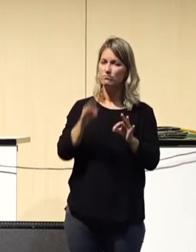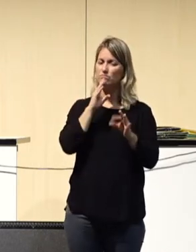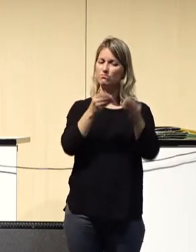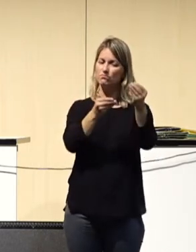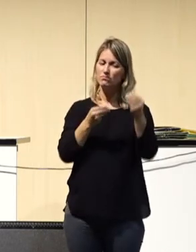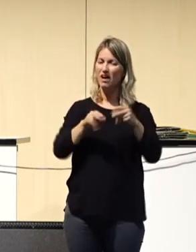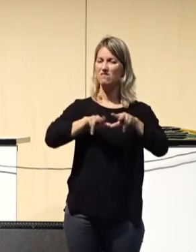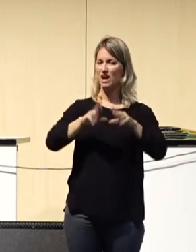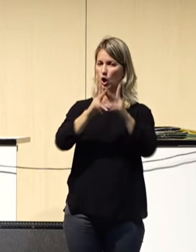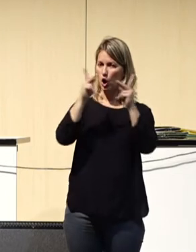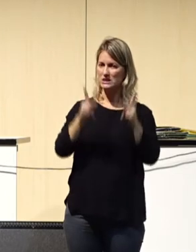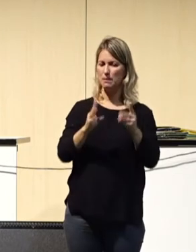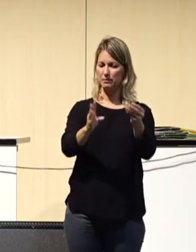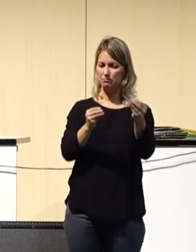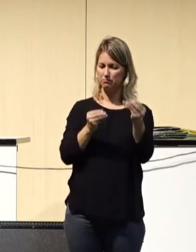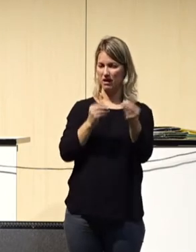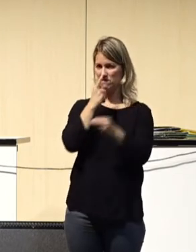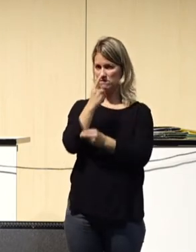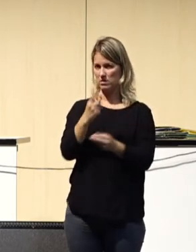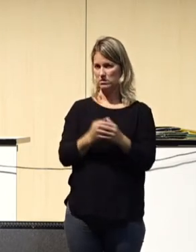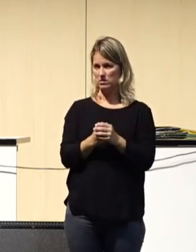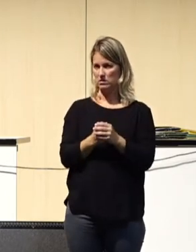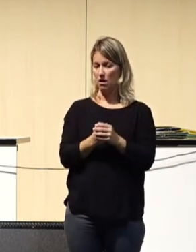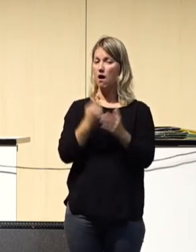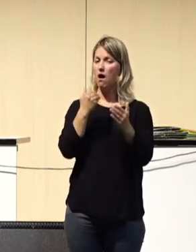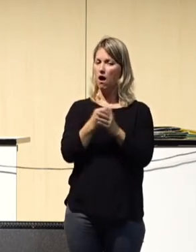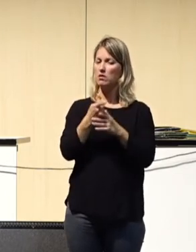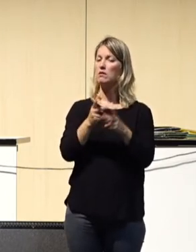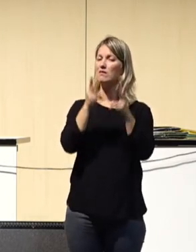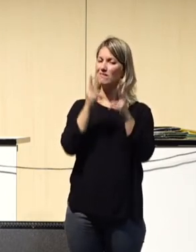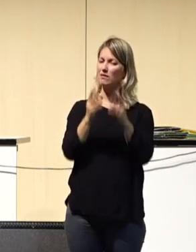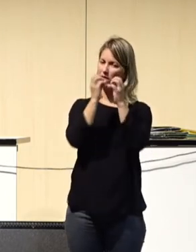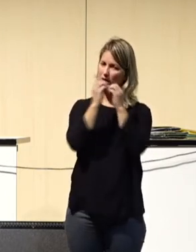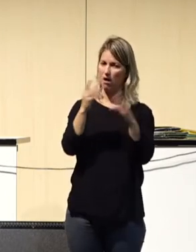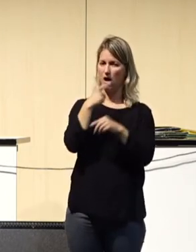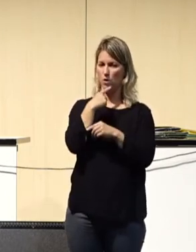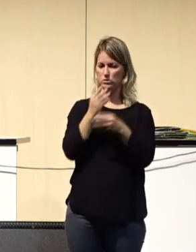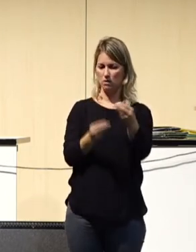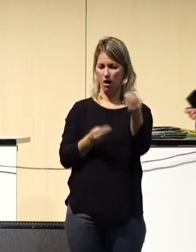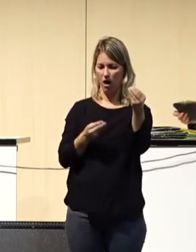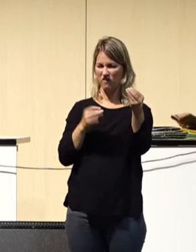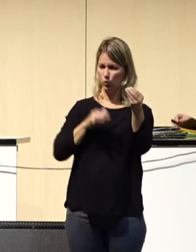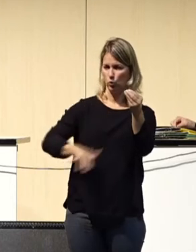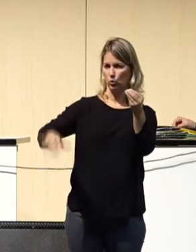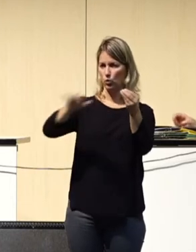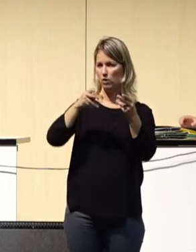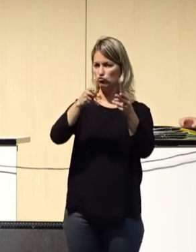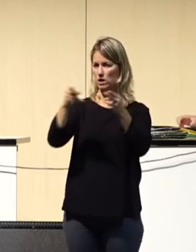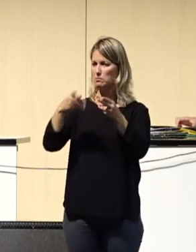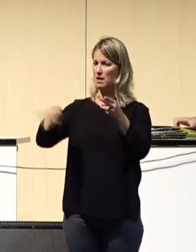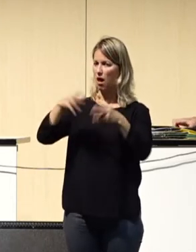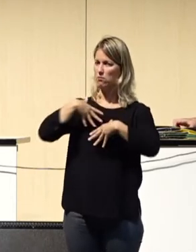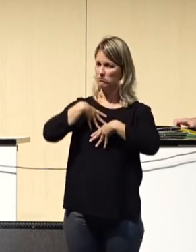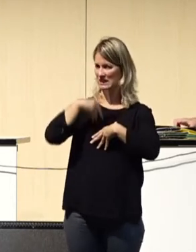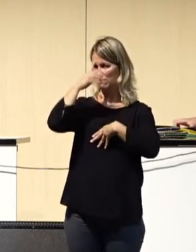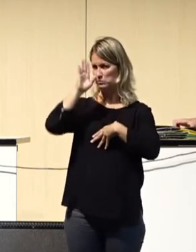des Verkehrskonzeptes zu rechnen, sodass dort auch mal wirklich belastbare Aussagen für die umliegenden Straßen und